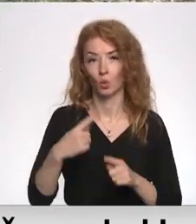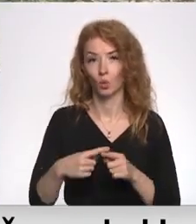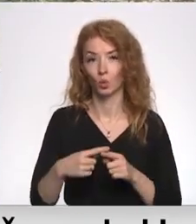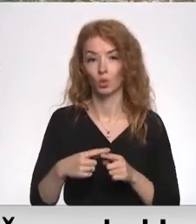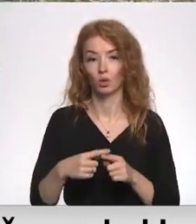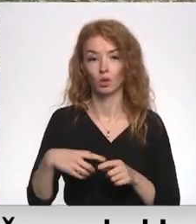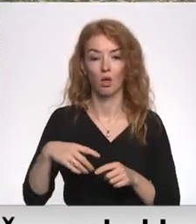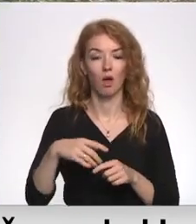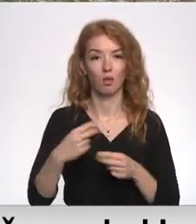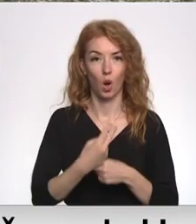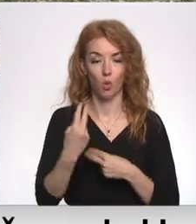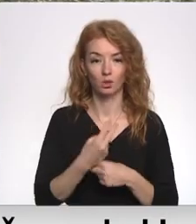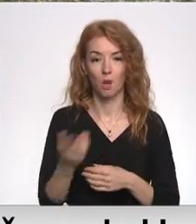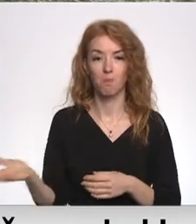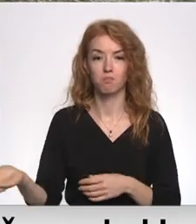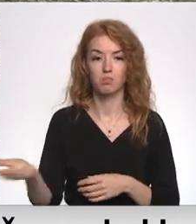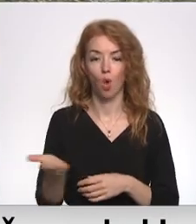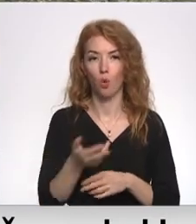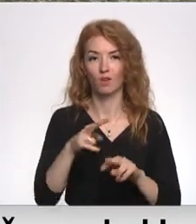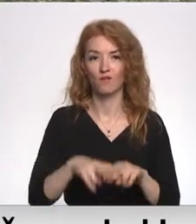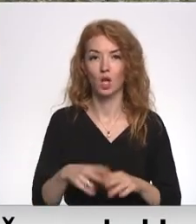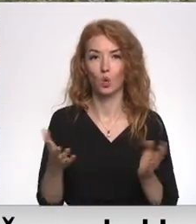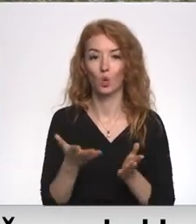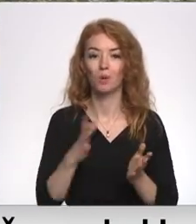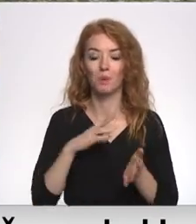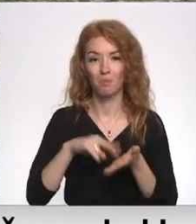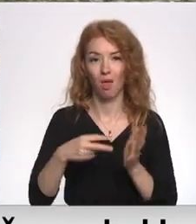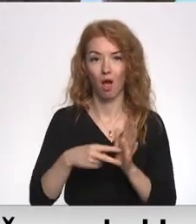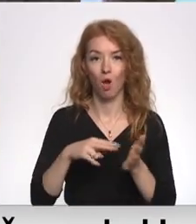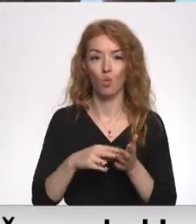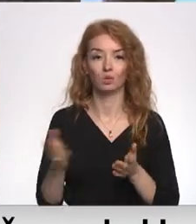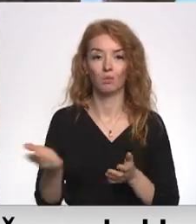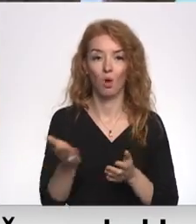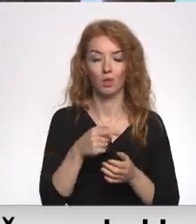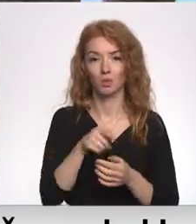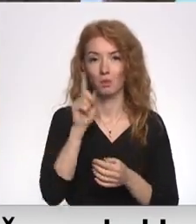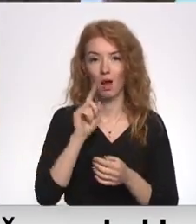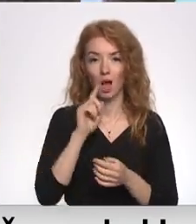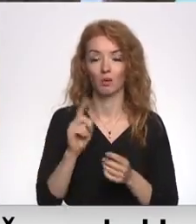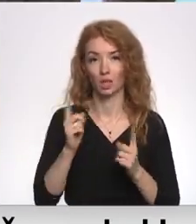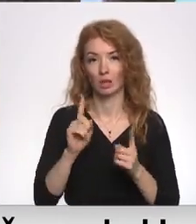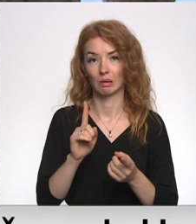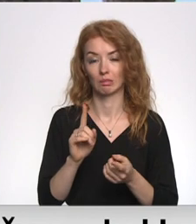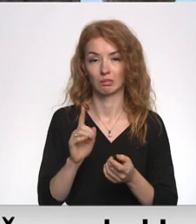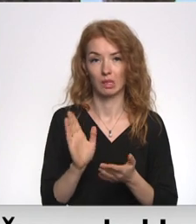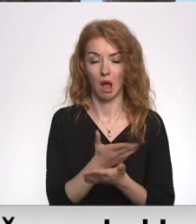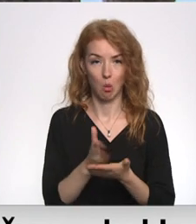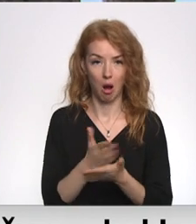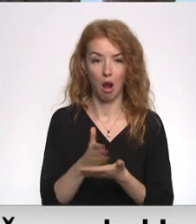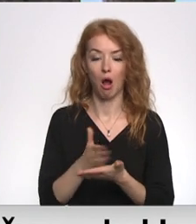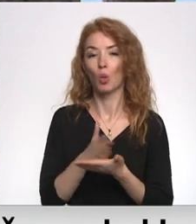attiecīgi mums neļāva pļaut vietas, kur bija paredzēts pļaut. Tas pagaidām tiek risināts